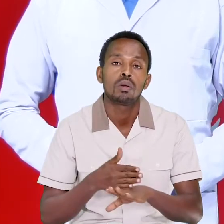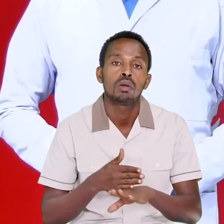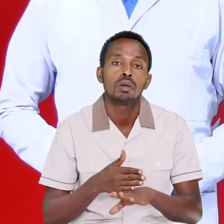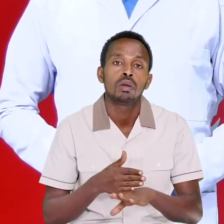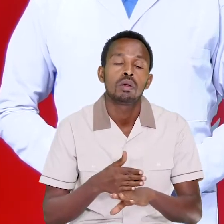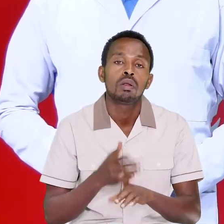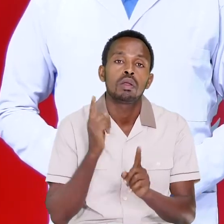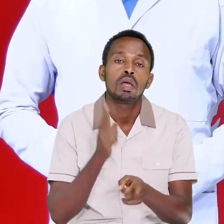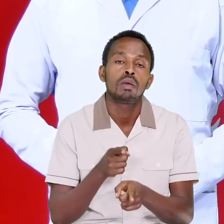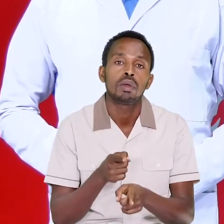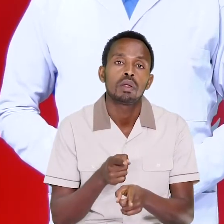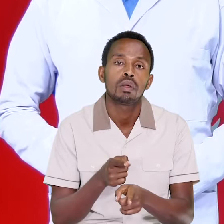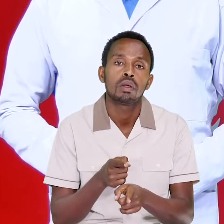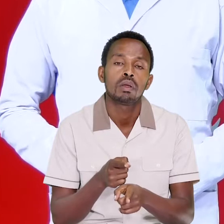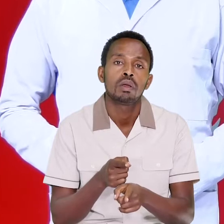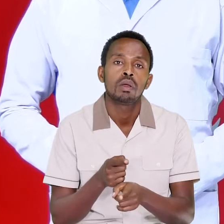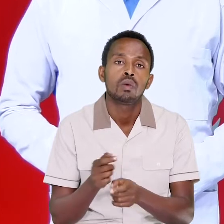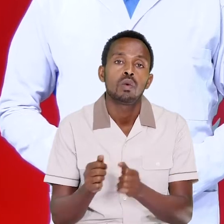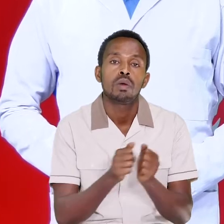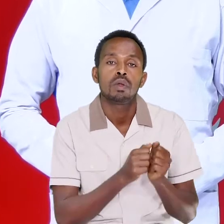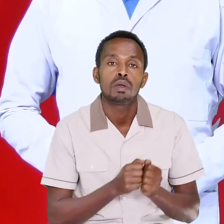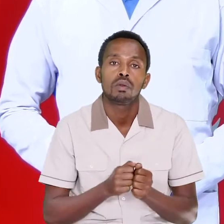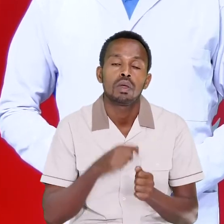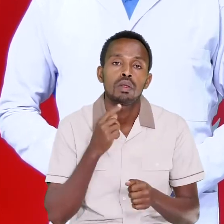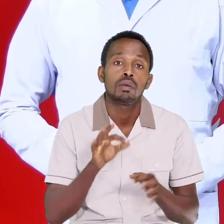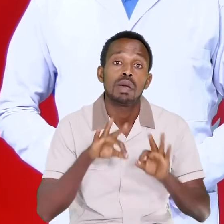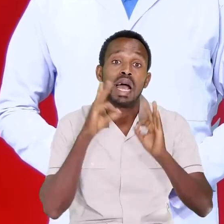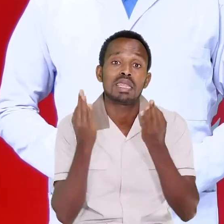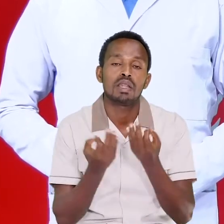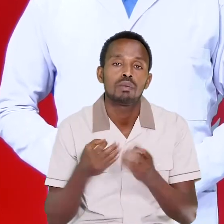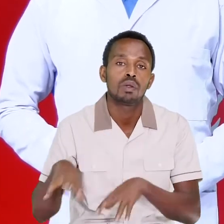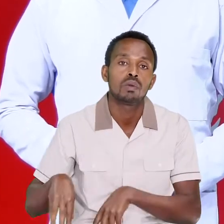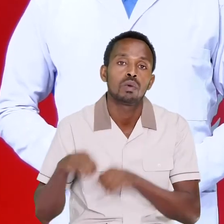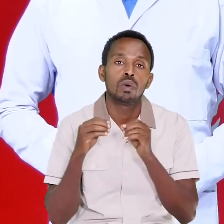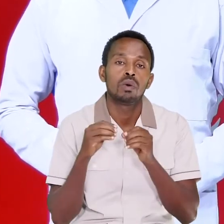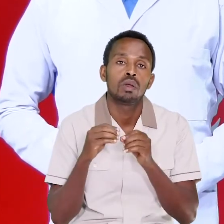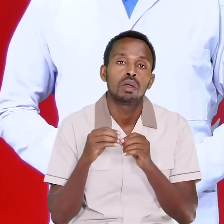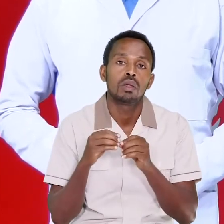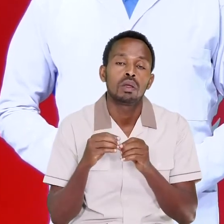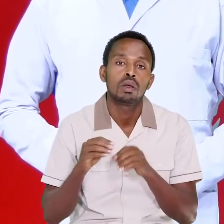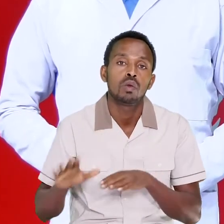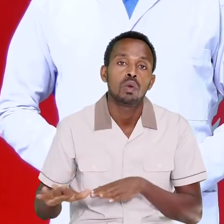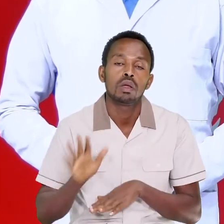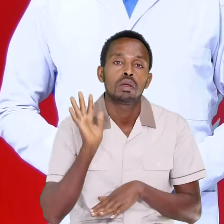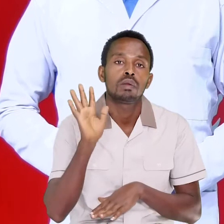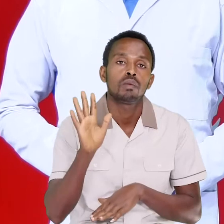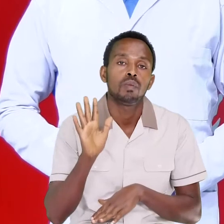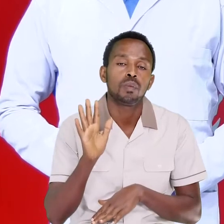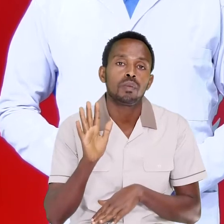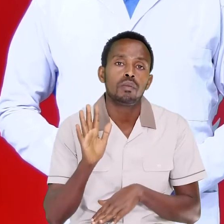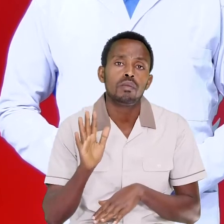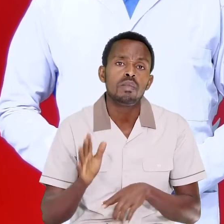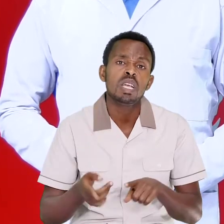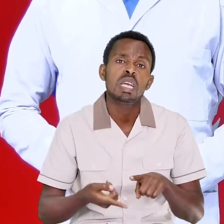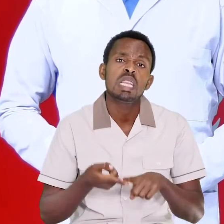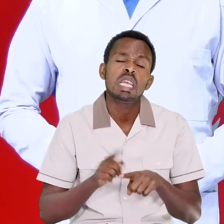kana walii walii keessanitti himaa. Maatiin barattootaas mee ijoolleen keessan